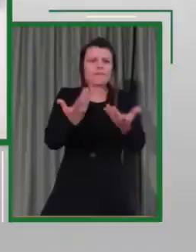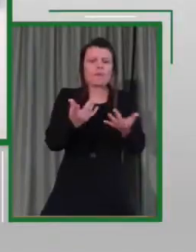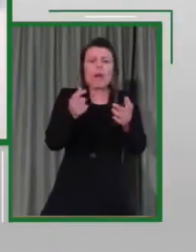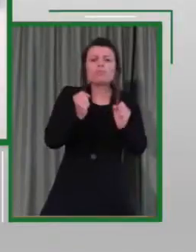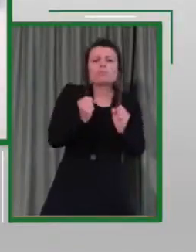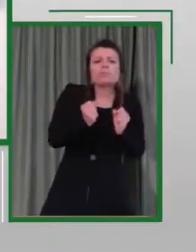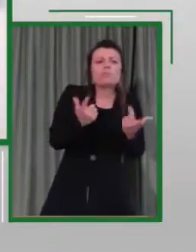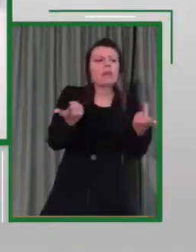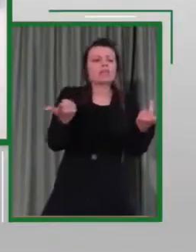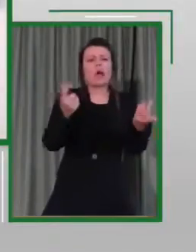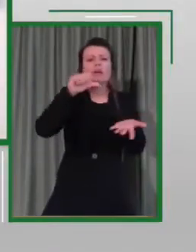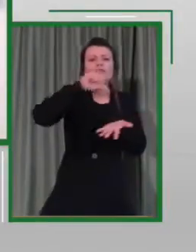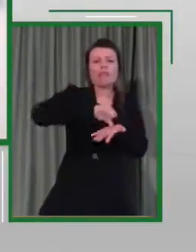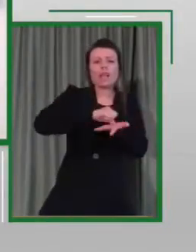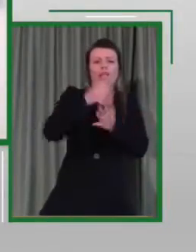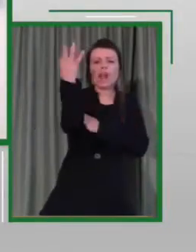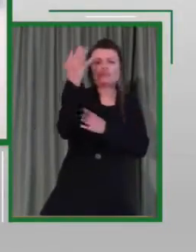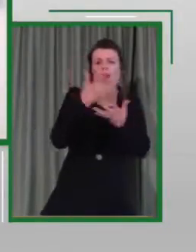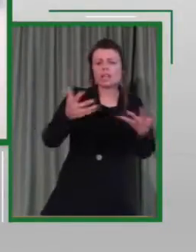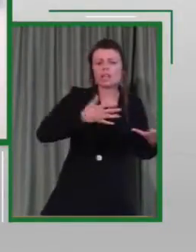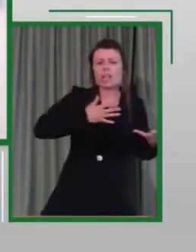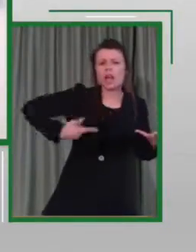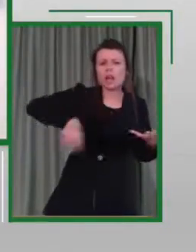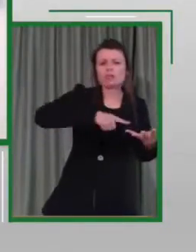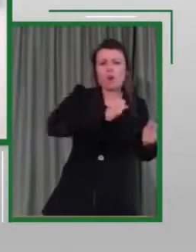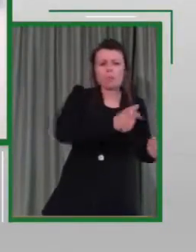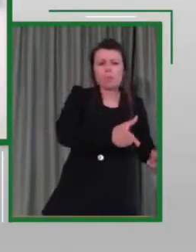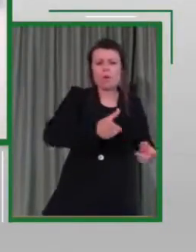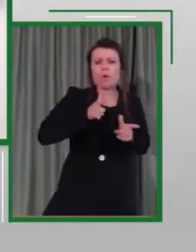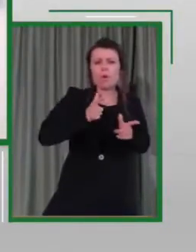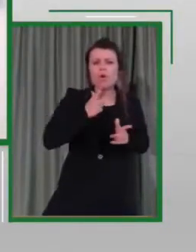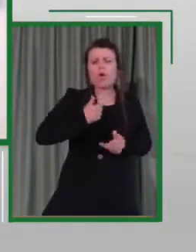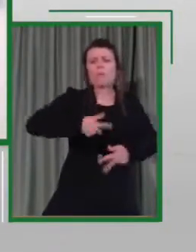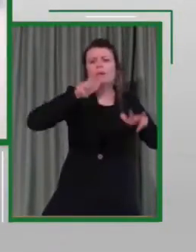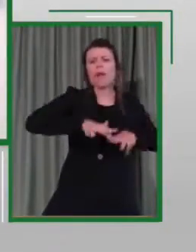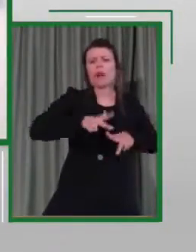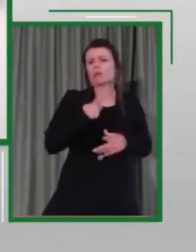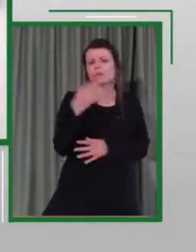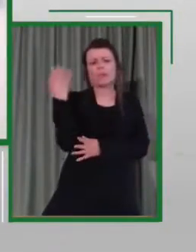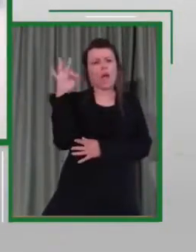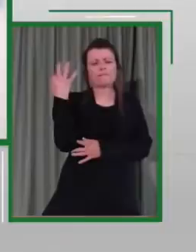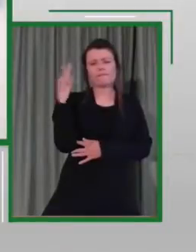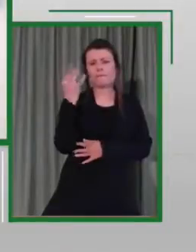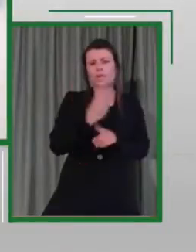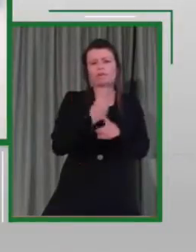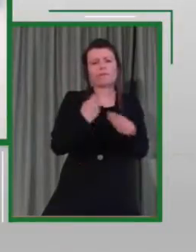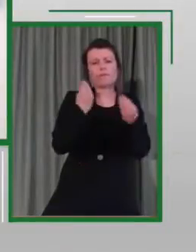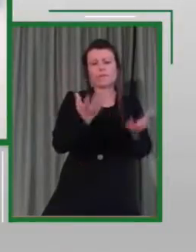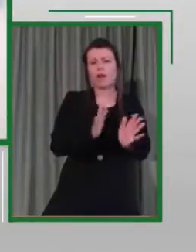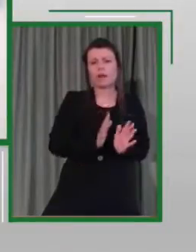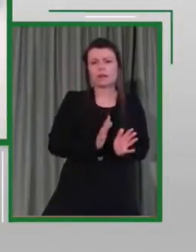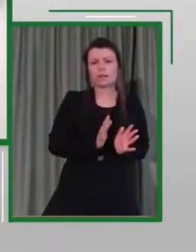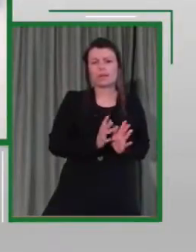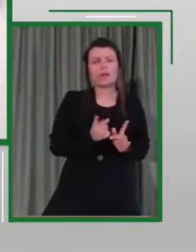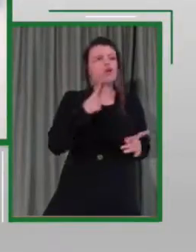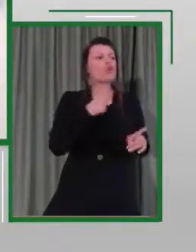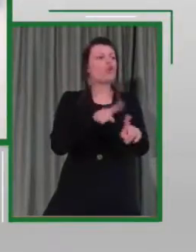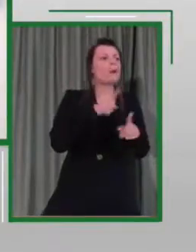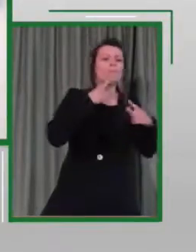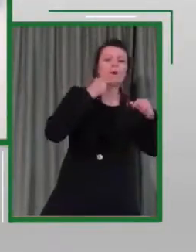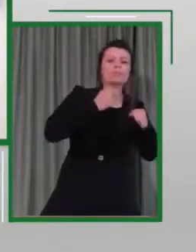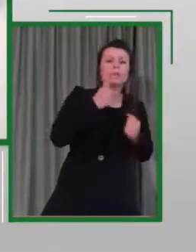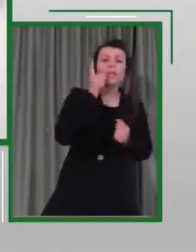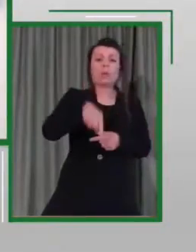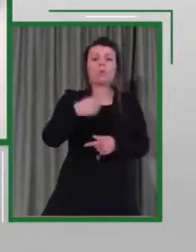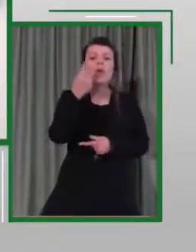territorio e che possono offrire da questo punto di vista delle garanzie straordinarie, la possibilità e le risorse per poter anche imparare da questa